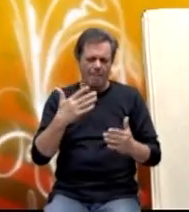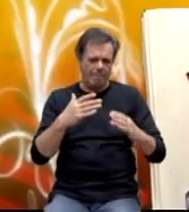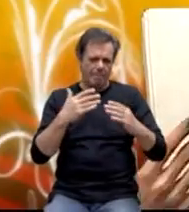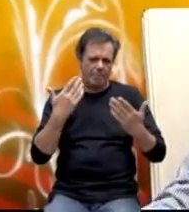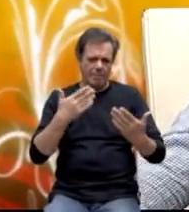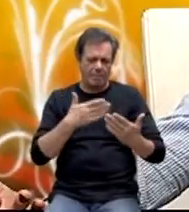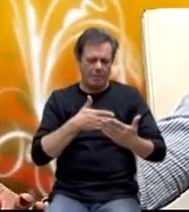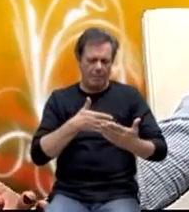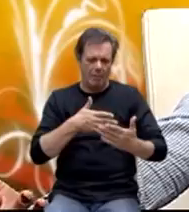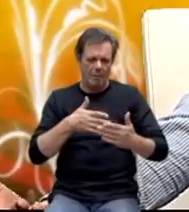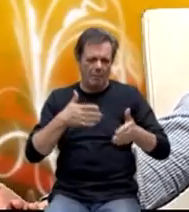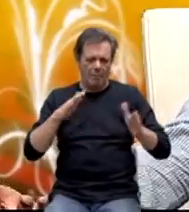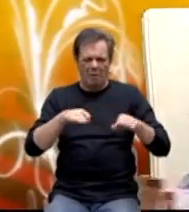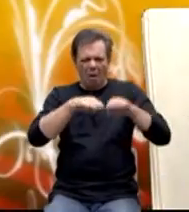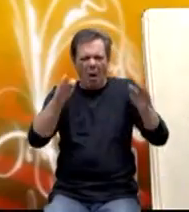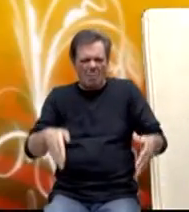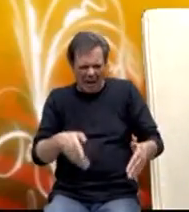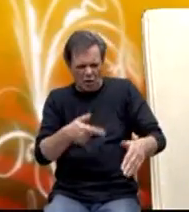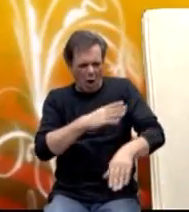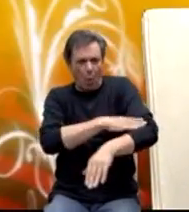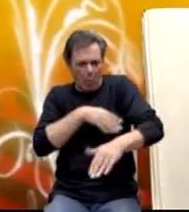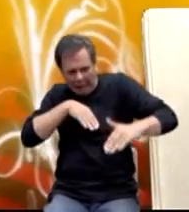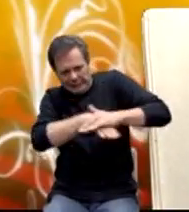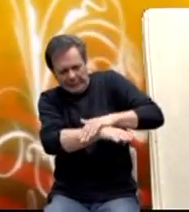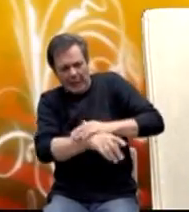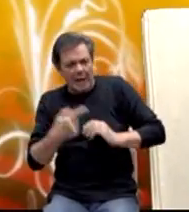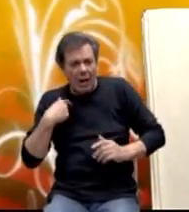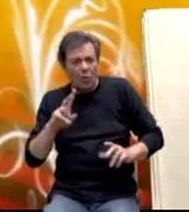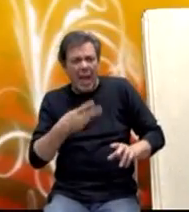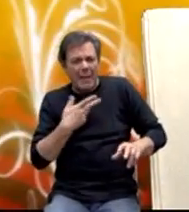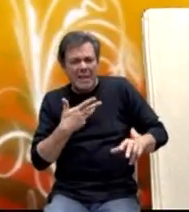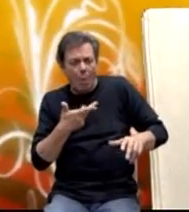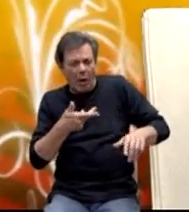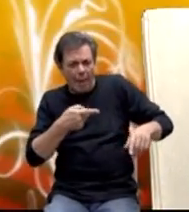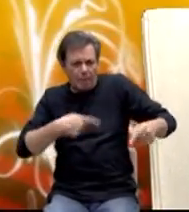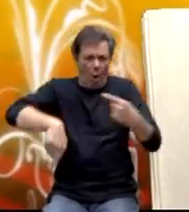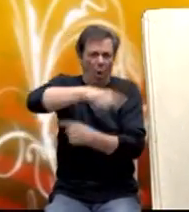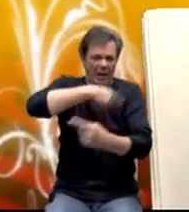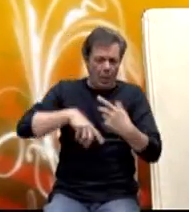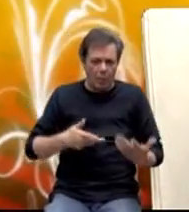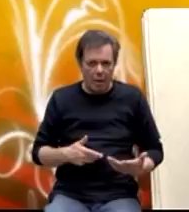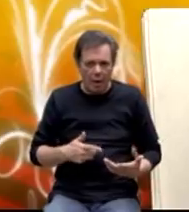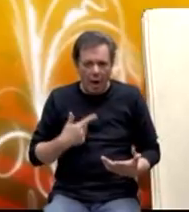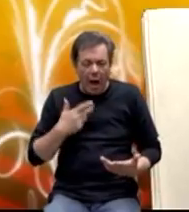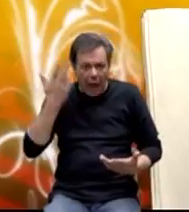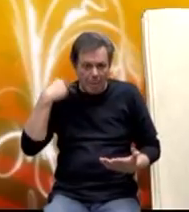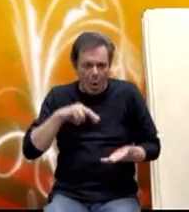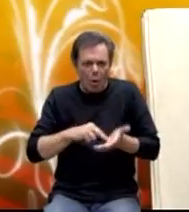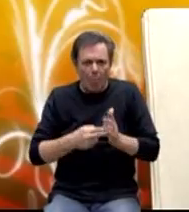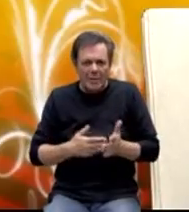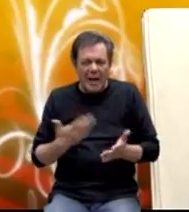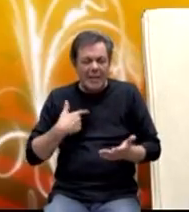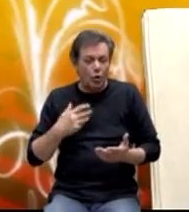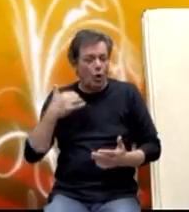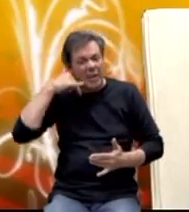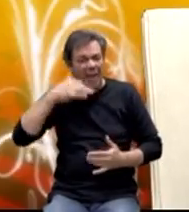je ruka zapela ispod tog ormarića. Tako da ja njega nisam niti nikako mogla zarotirati. A i bilo mi je poprilično komplicirano jer mi je